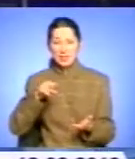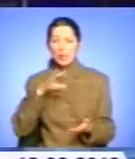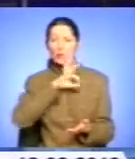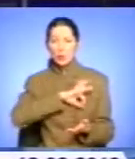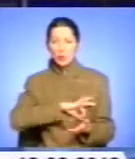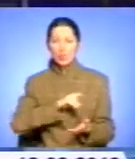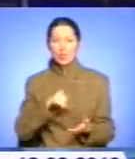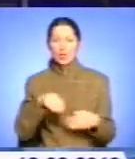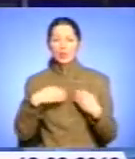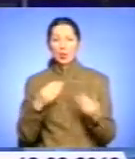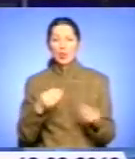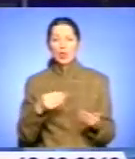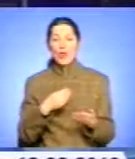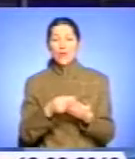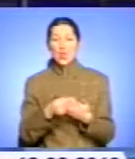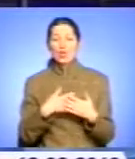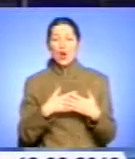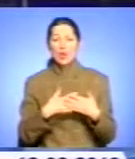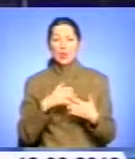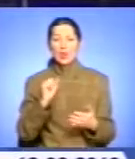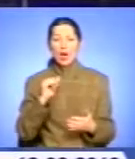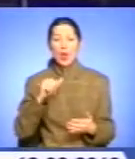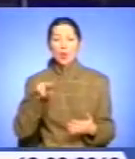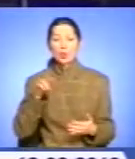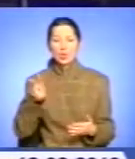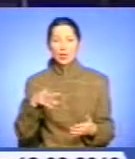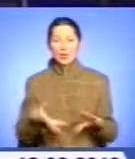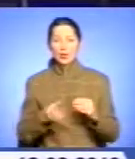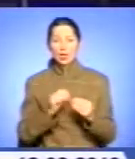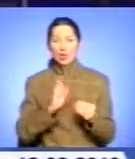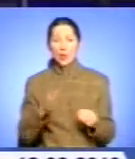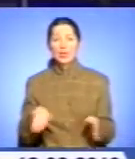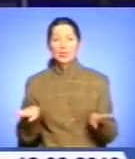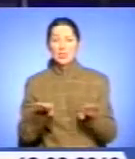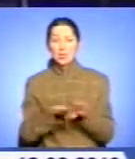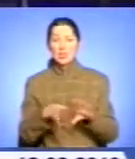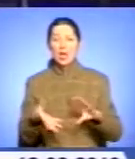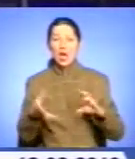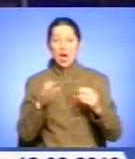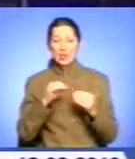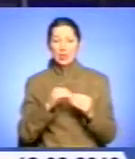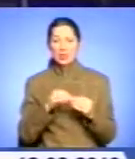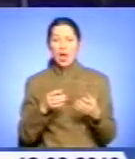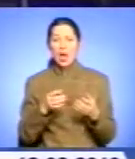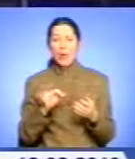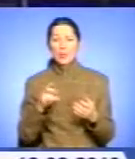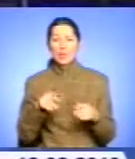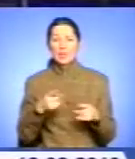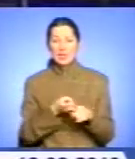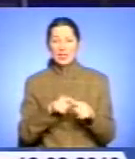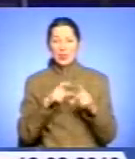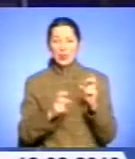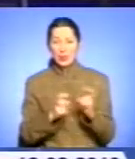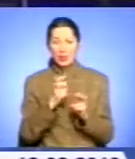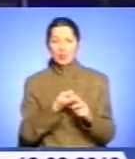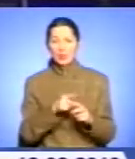застосують фінансово-громадський аудит, результатом якого стане закриття, злиття або оптимізація даних підприємств. Про це підписав